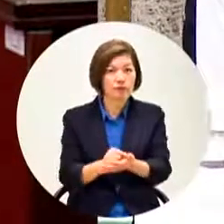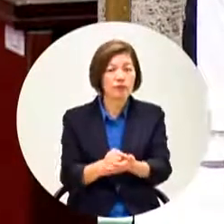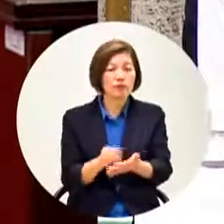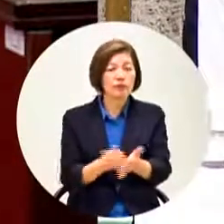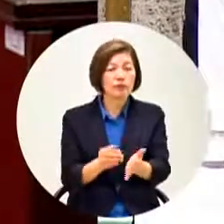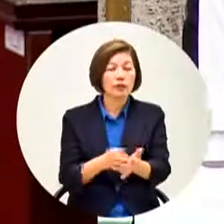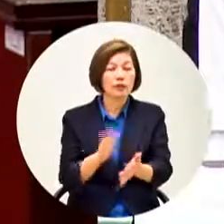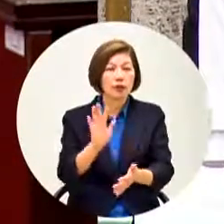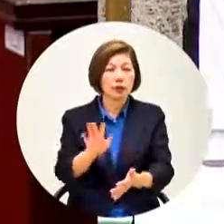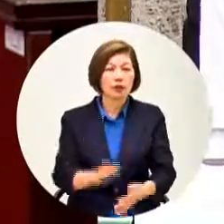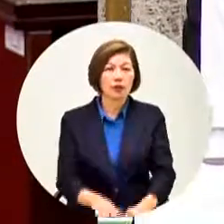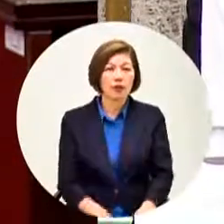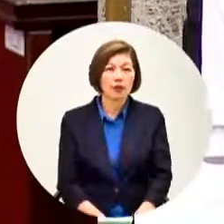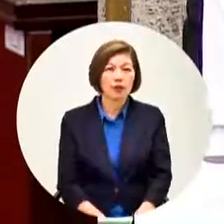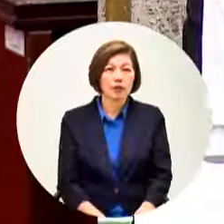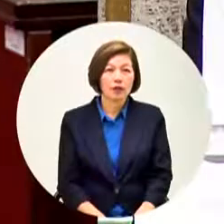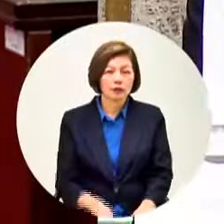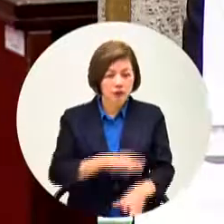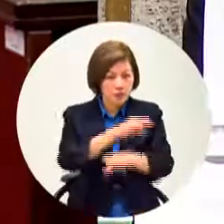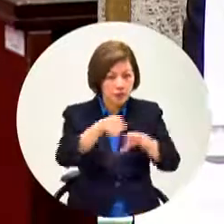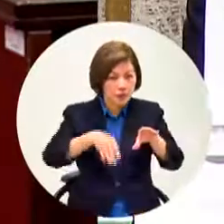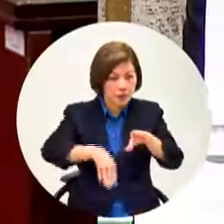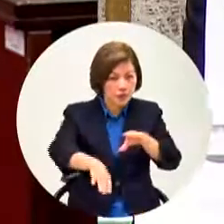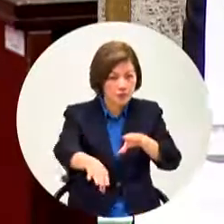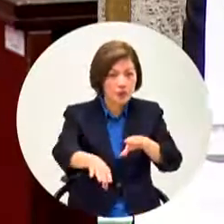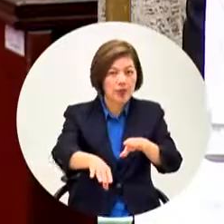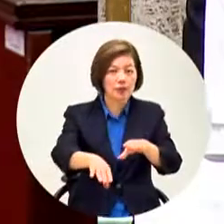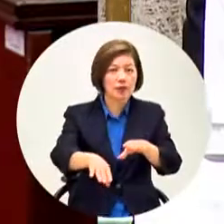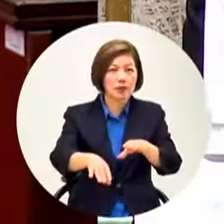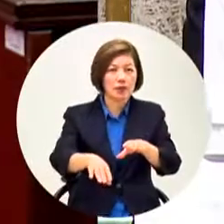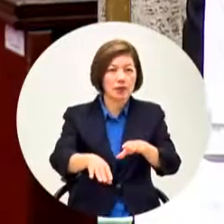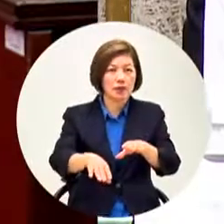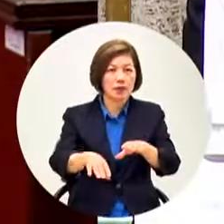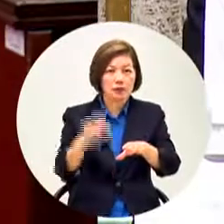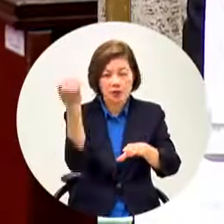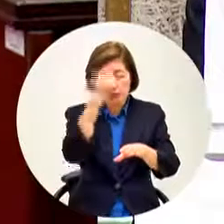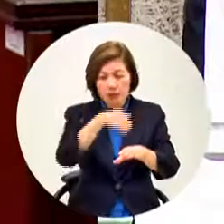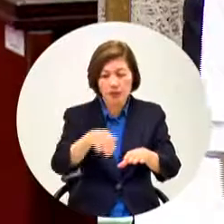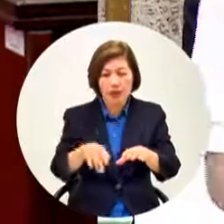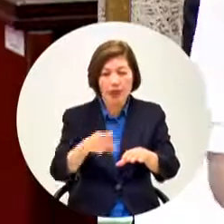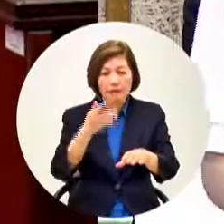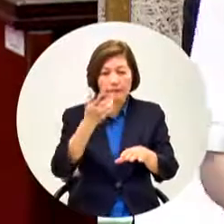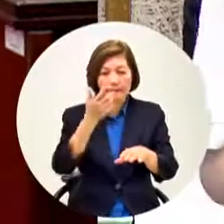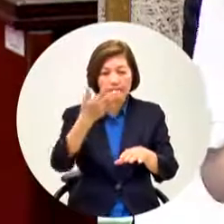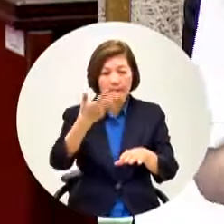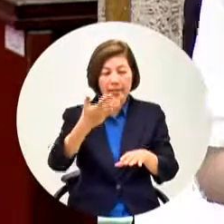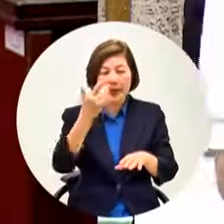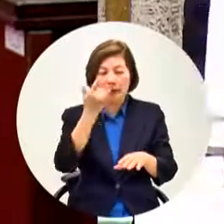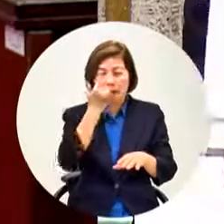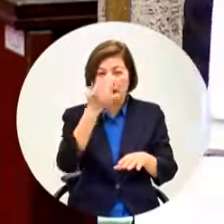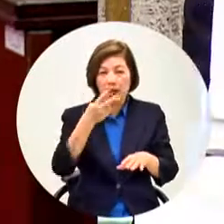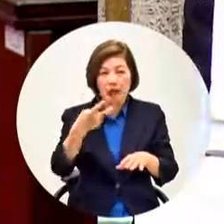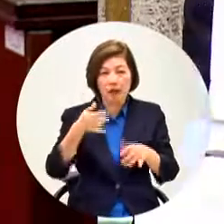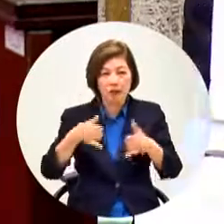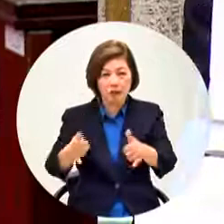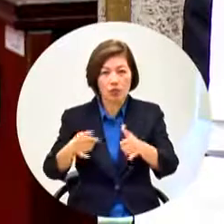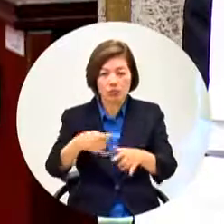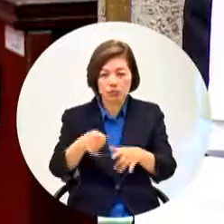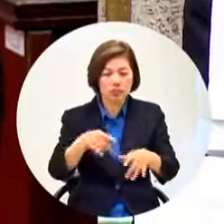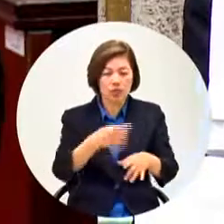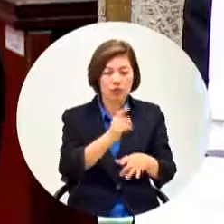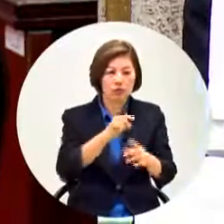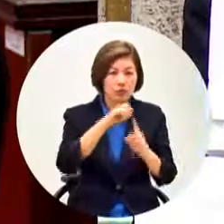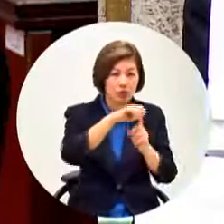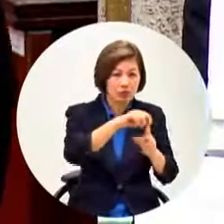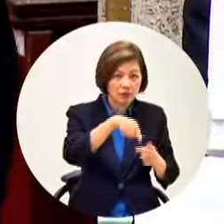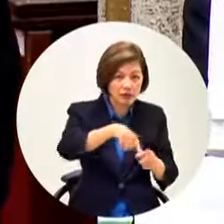个交流道内，唔忙，你忙一个路，对这个八德二路。 哦，没有没有，他单点式的话不会这样，